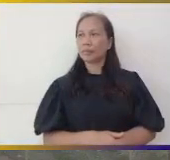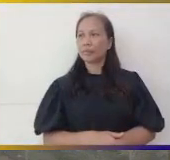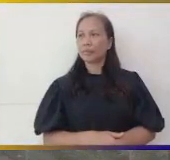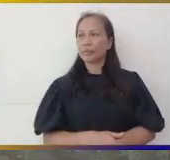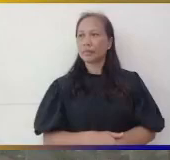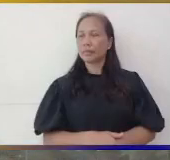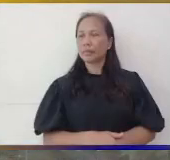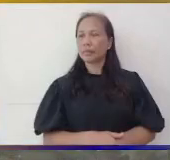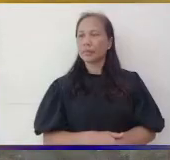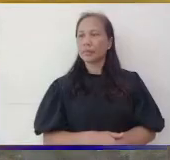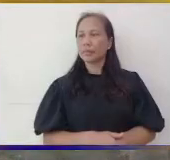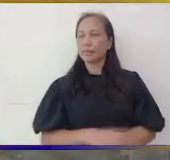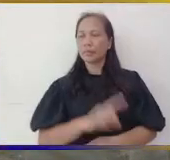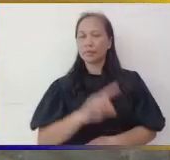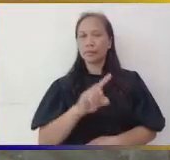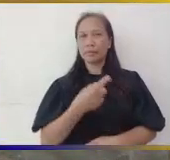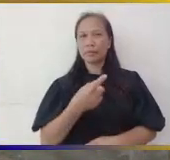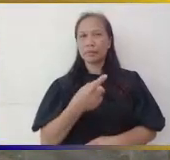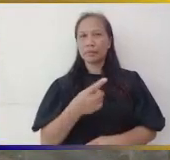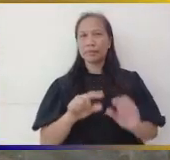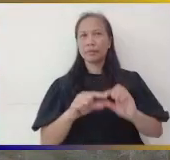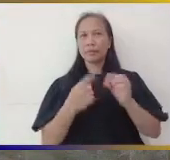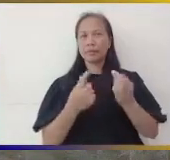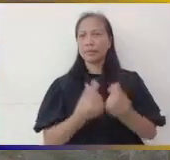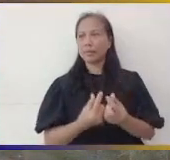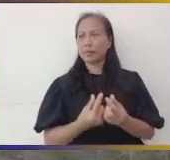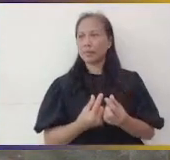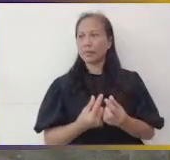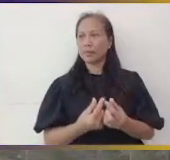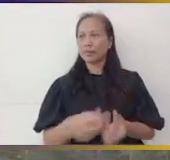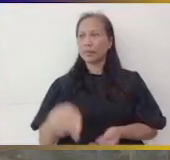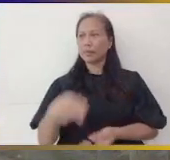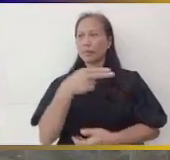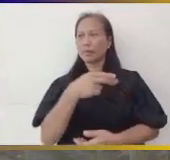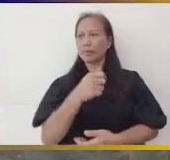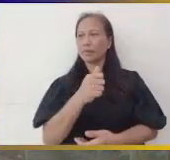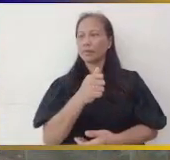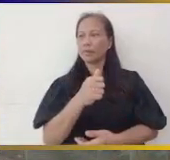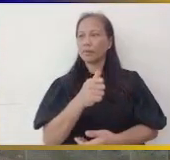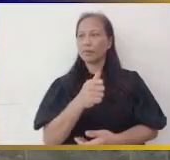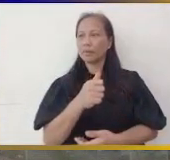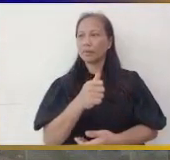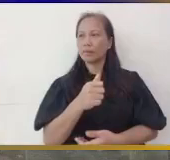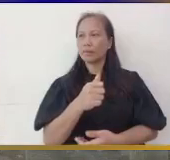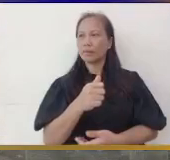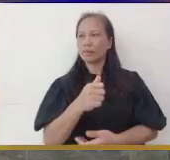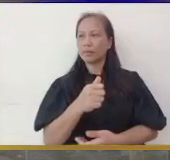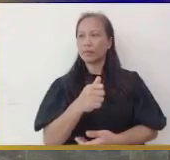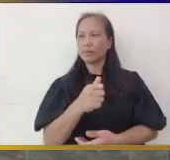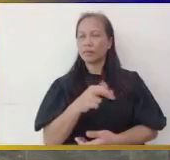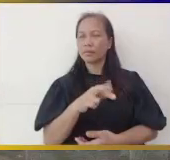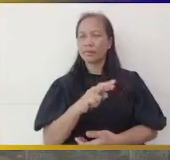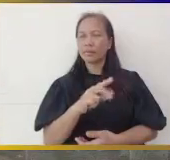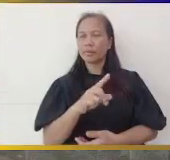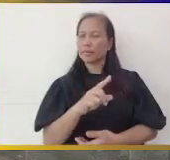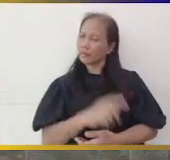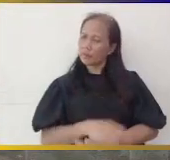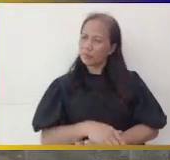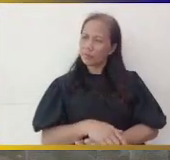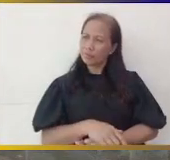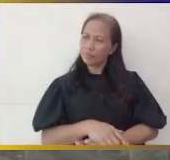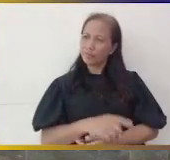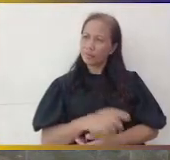time ang unang-una po dito ay si Arnold of brecia Italy All right